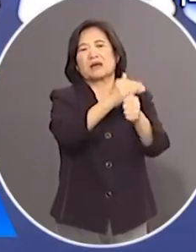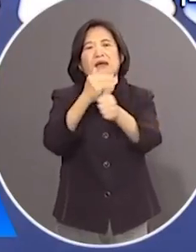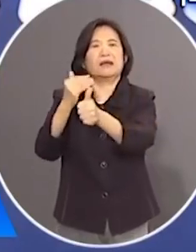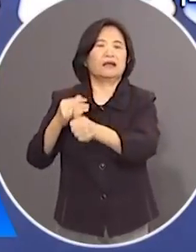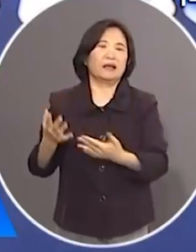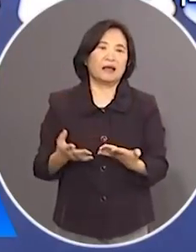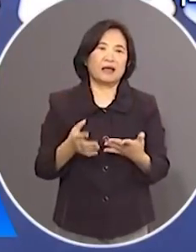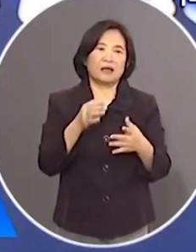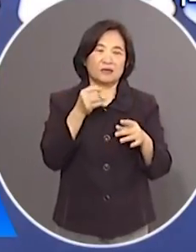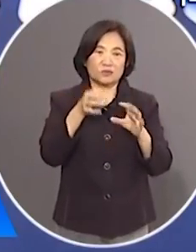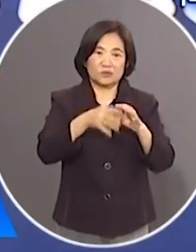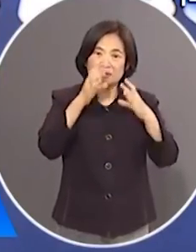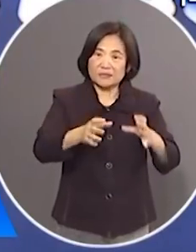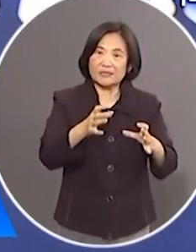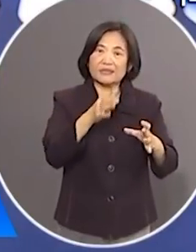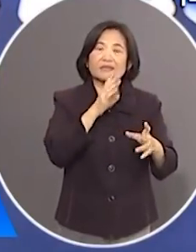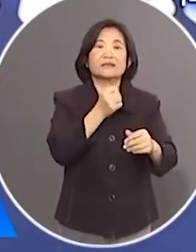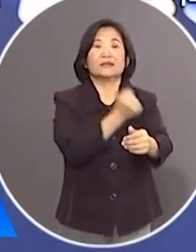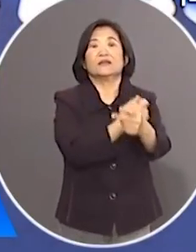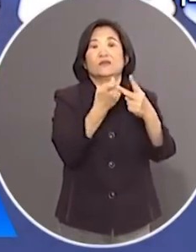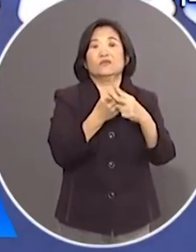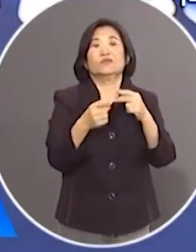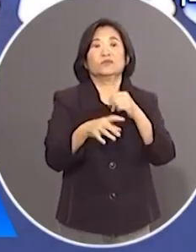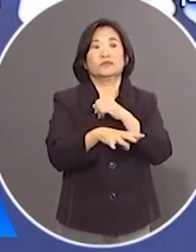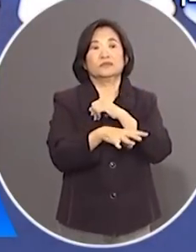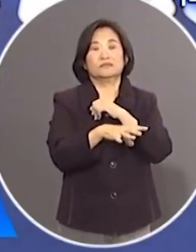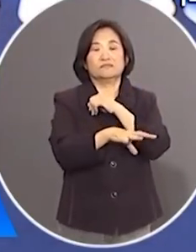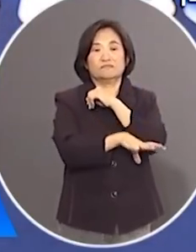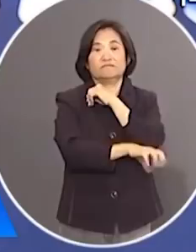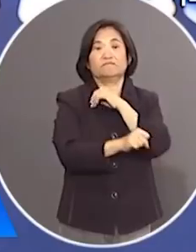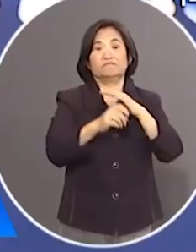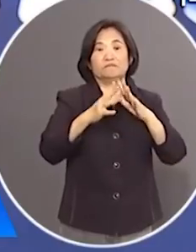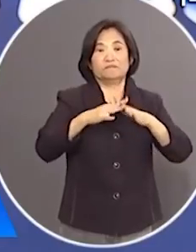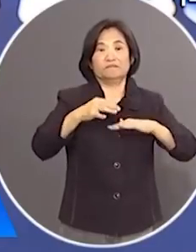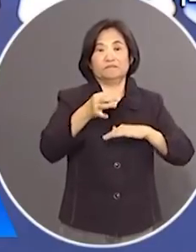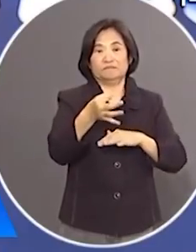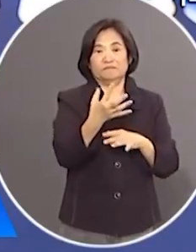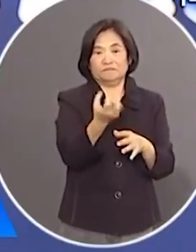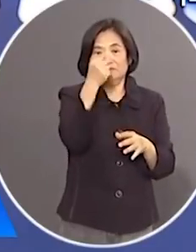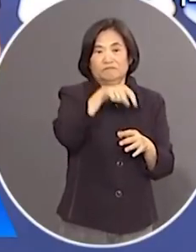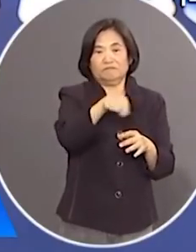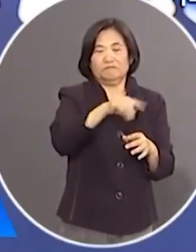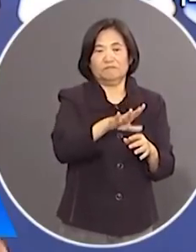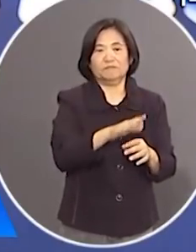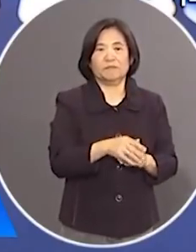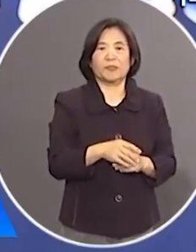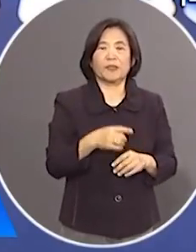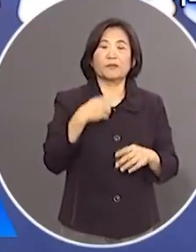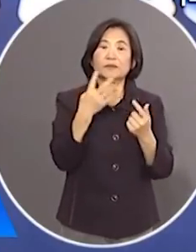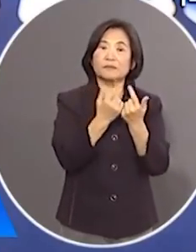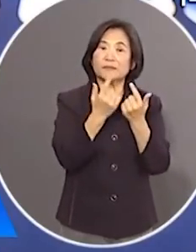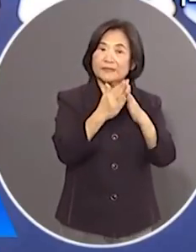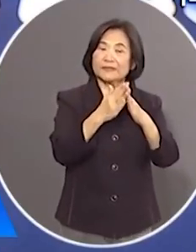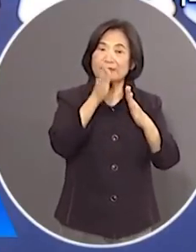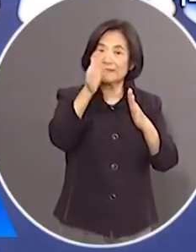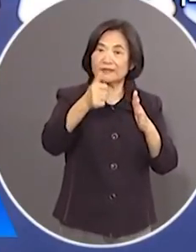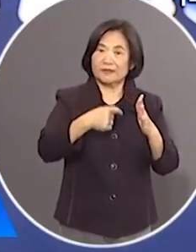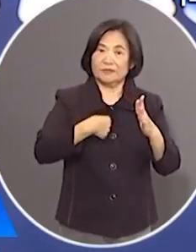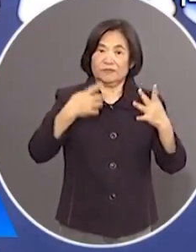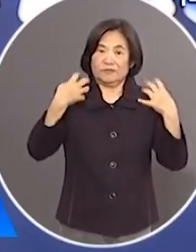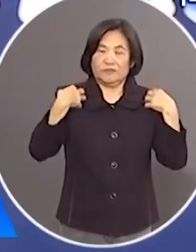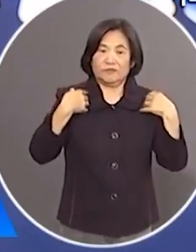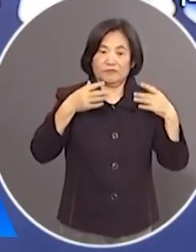立劳工权益基金，我是全台湾第一个设的，带动台湾。我当新北市长，我们都知